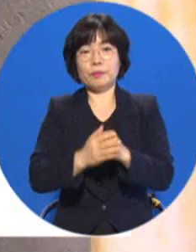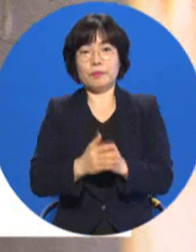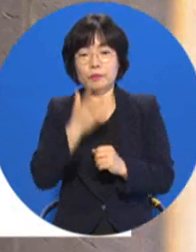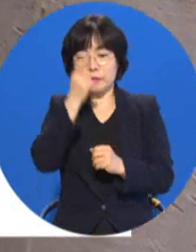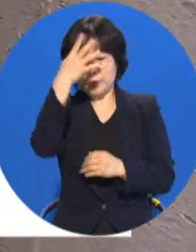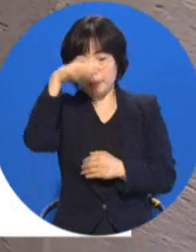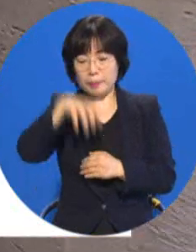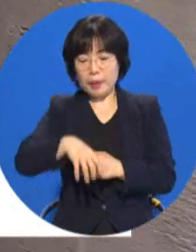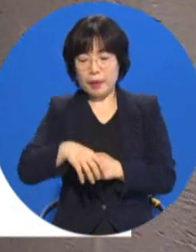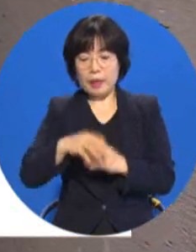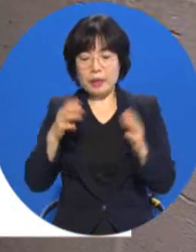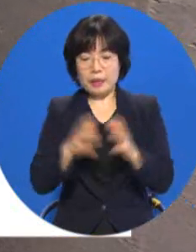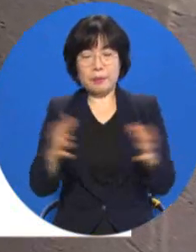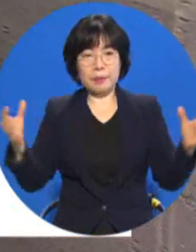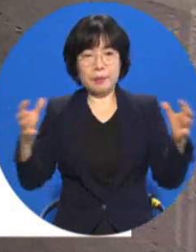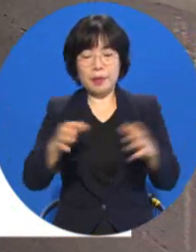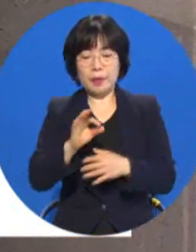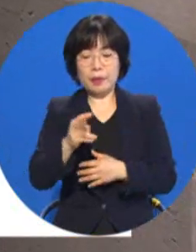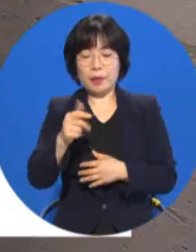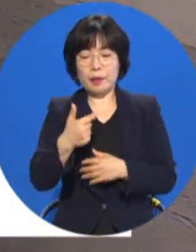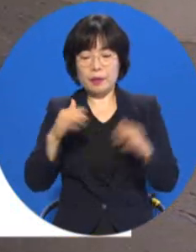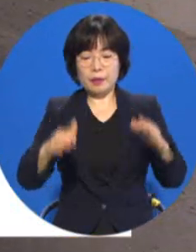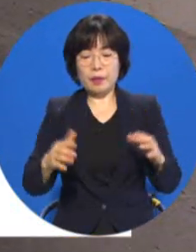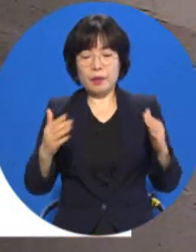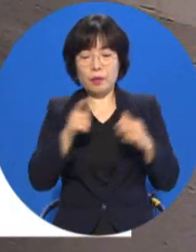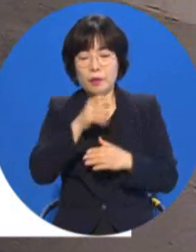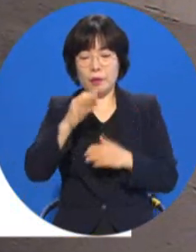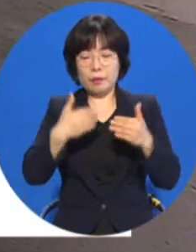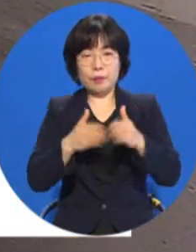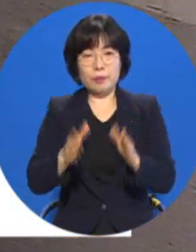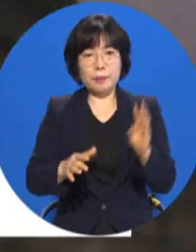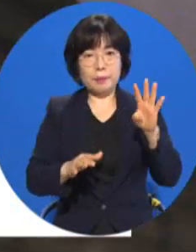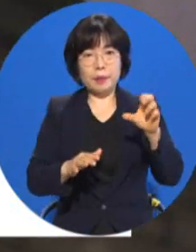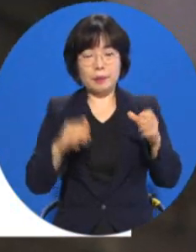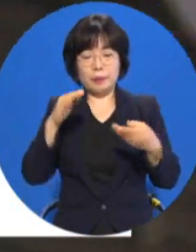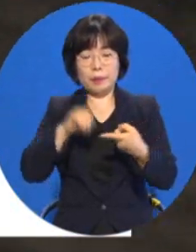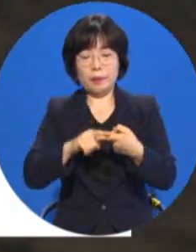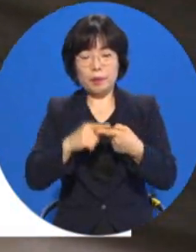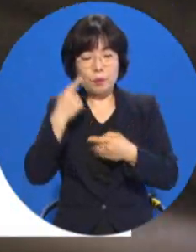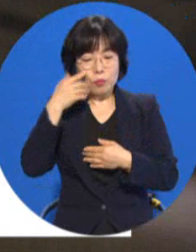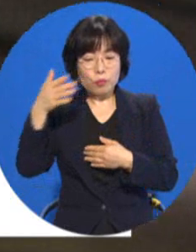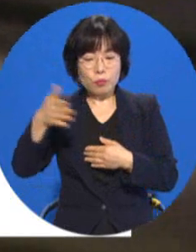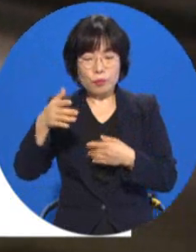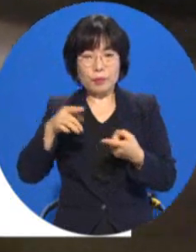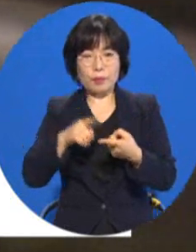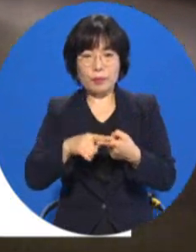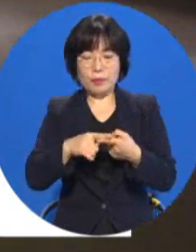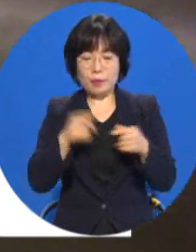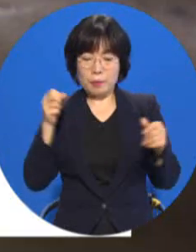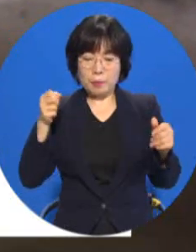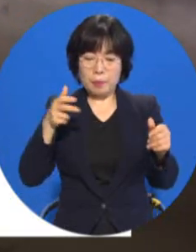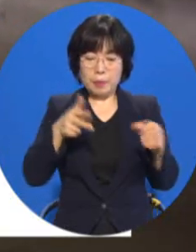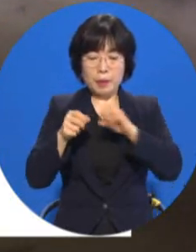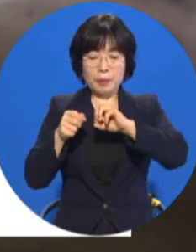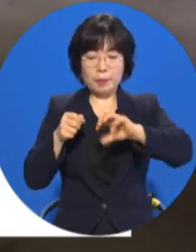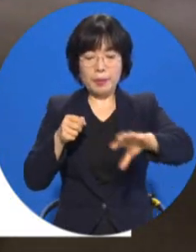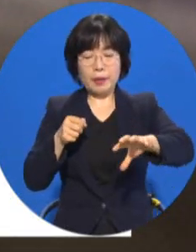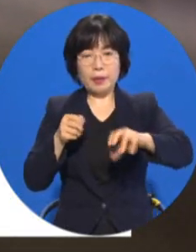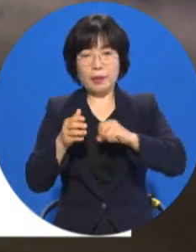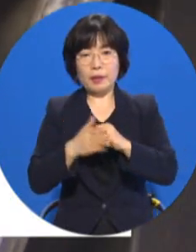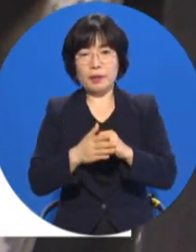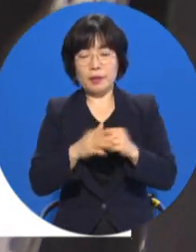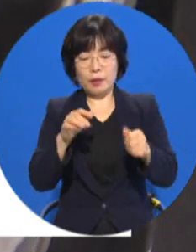노후 원룸이 밀집된 연양 일지구 원룸 45가구에 눈에 보이지 않지만 자외선 후레쉬에는